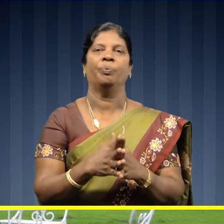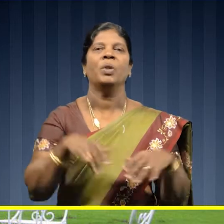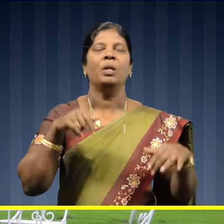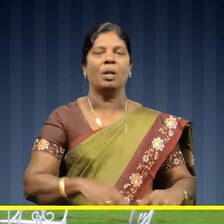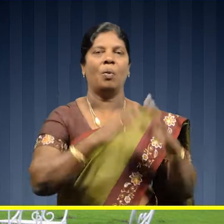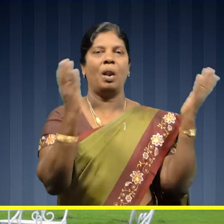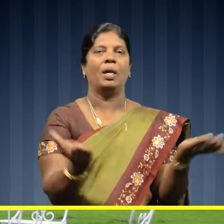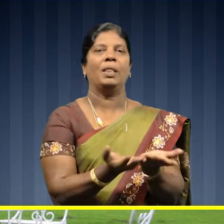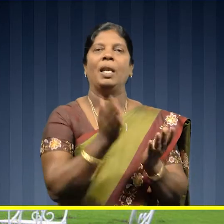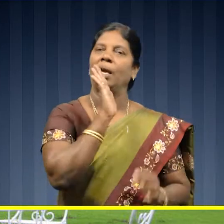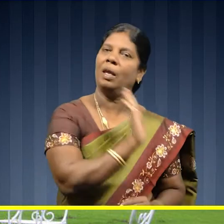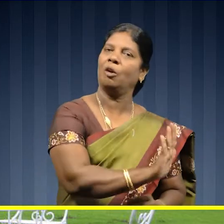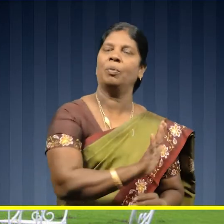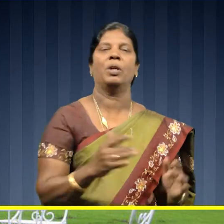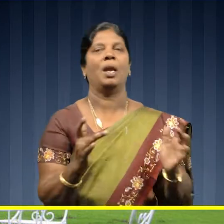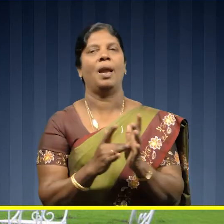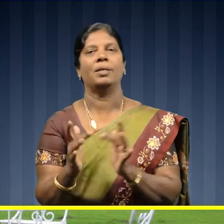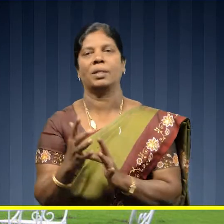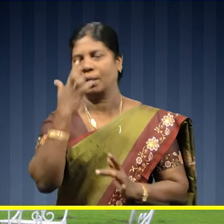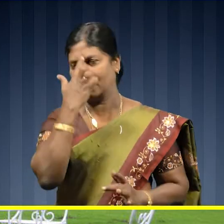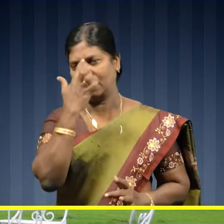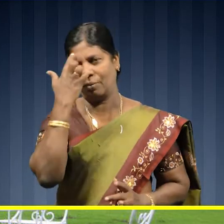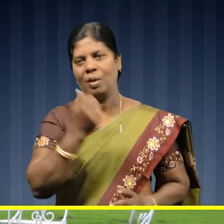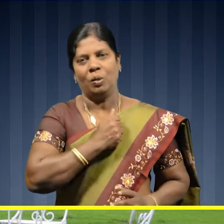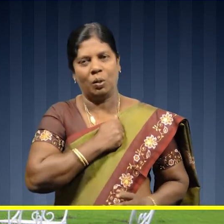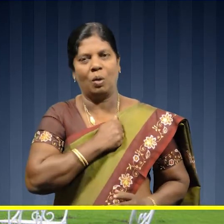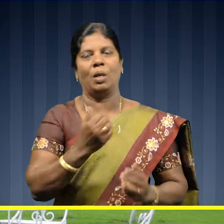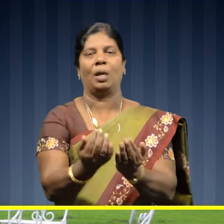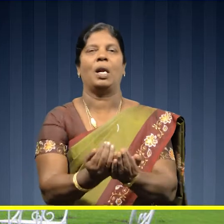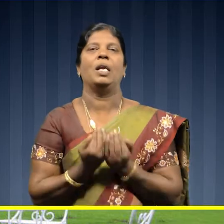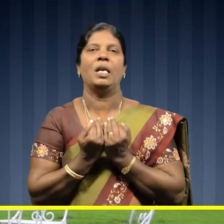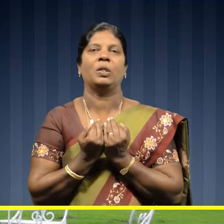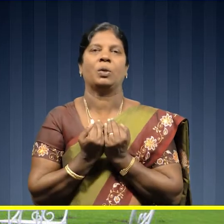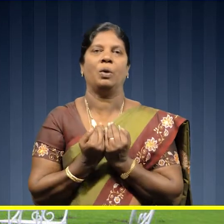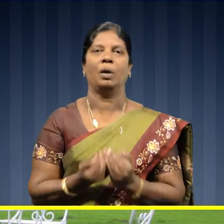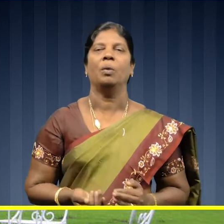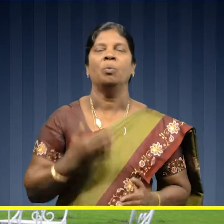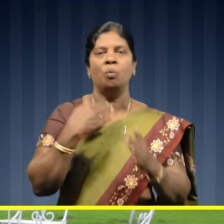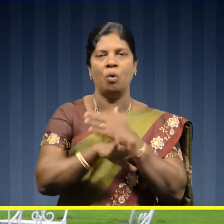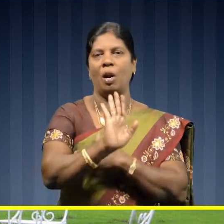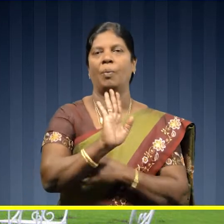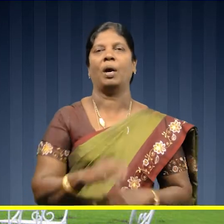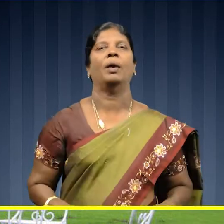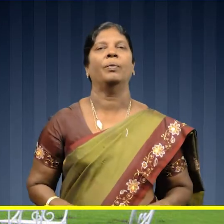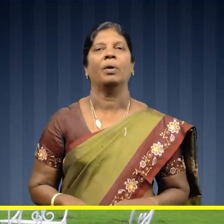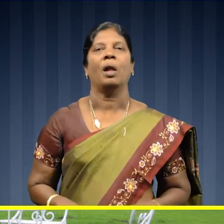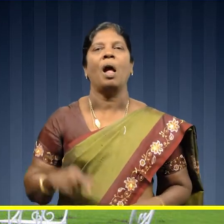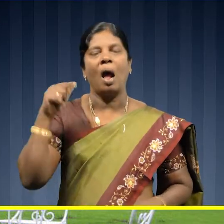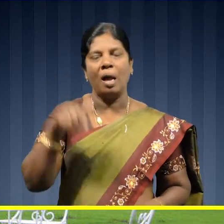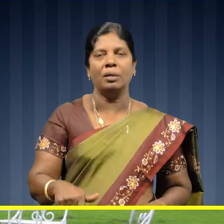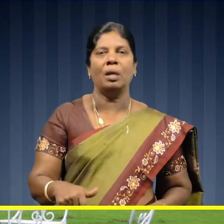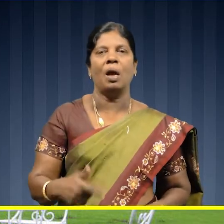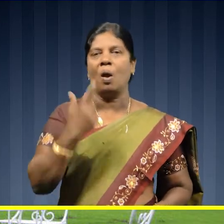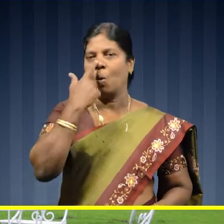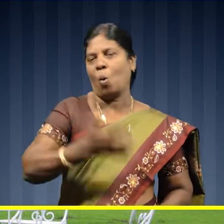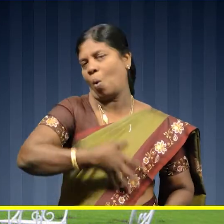மக்கள் உலகத்தில் இருக்கும்போதே இயேசு கிறிஸ்துவை தங்கள் சொந்த இரட்சகராக ஏற்றுக்கொண்டதின்